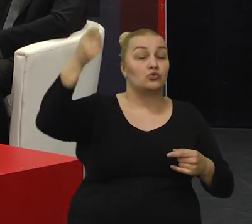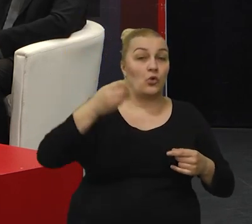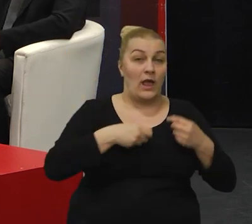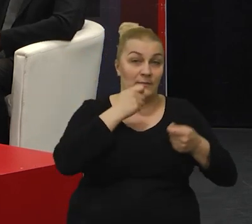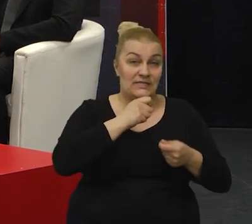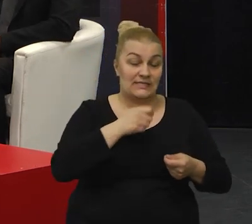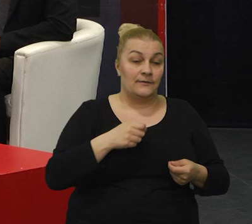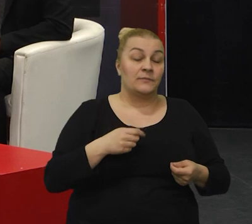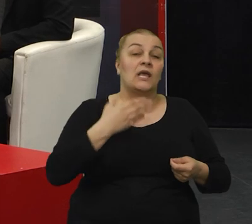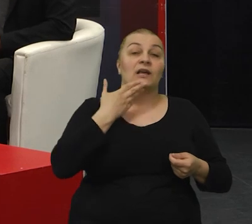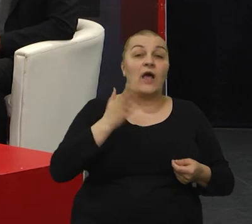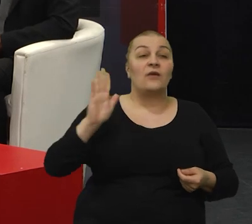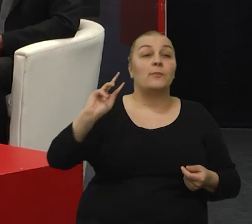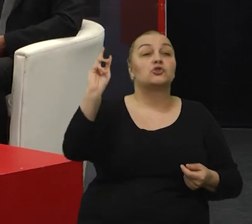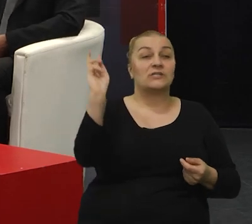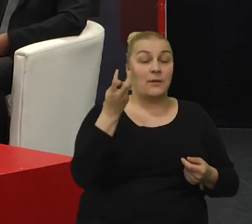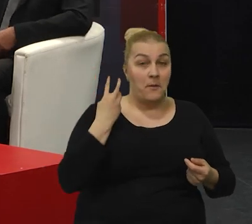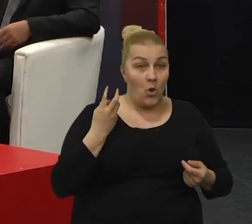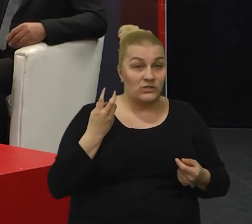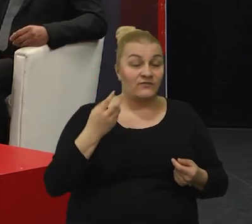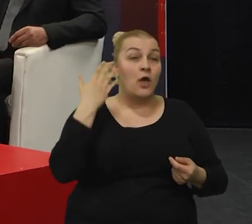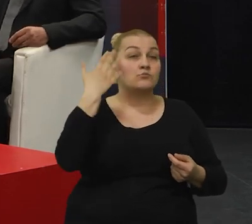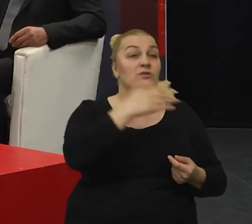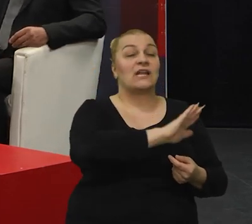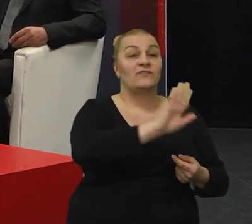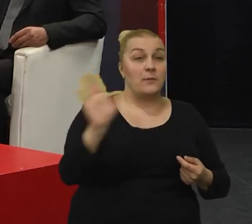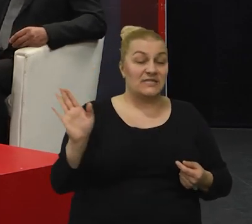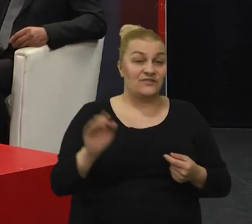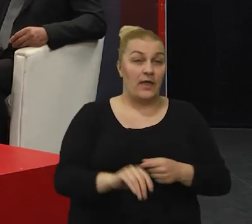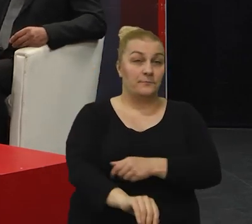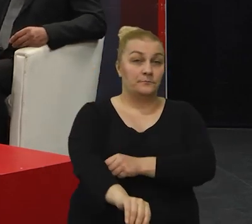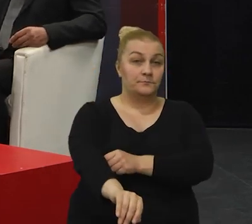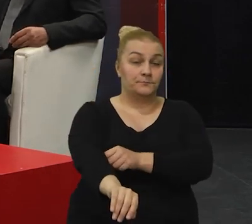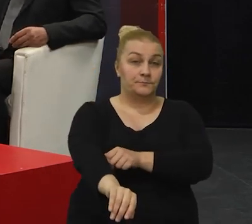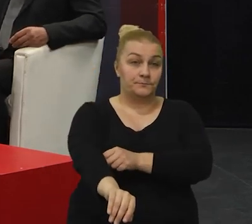drugoj emisiji. Hvala i vama što ste me pozvali i pozdravljam sve